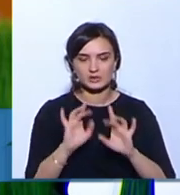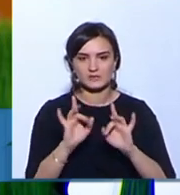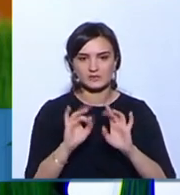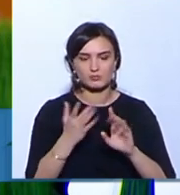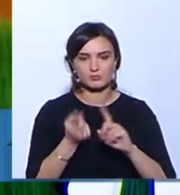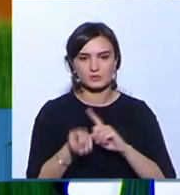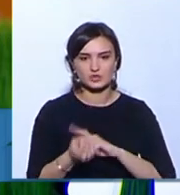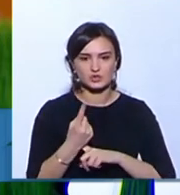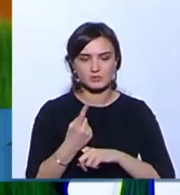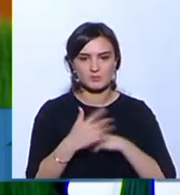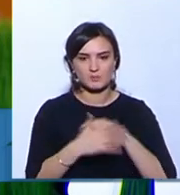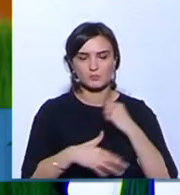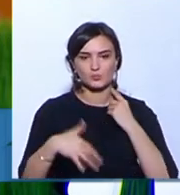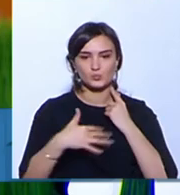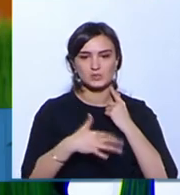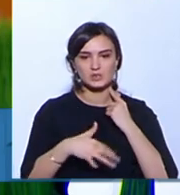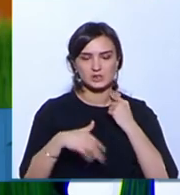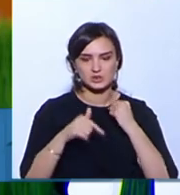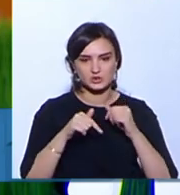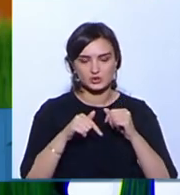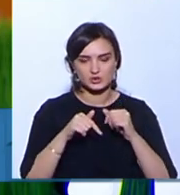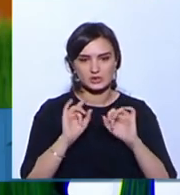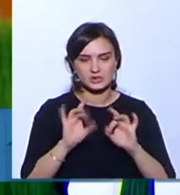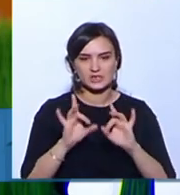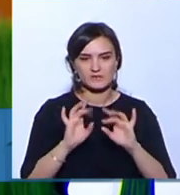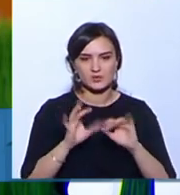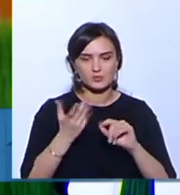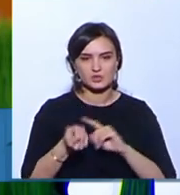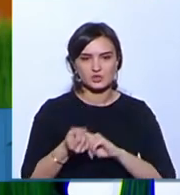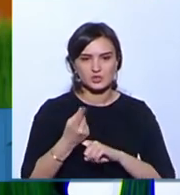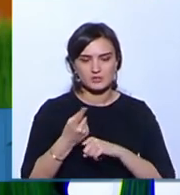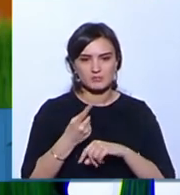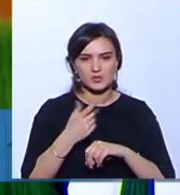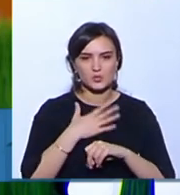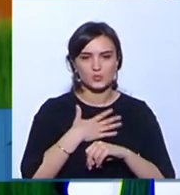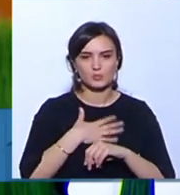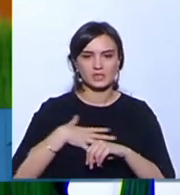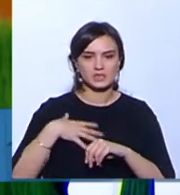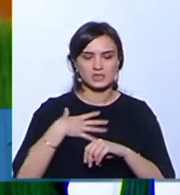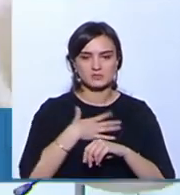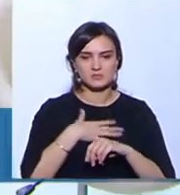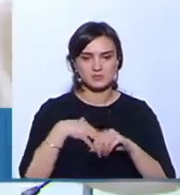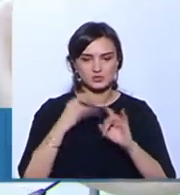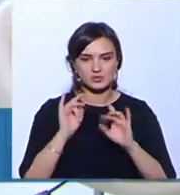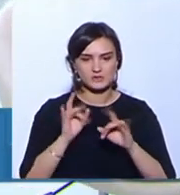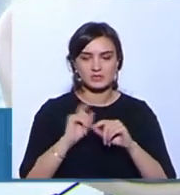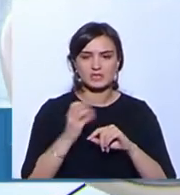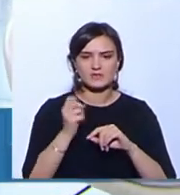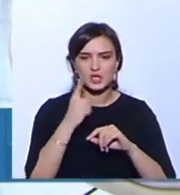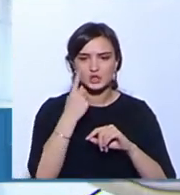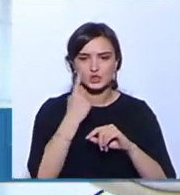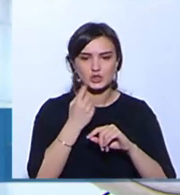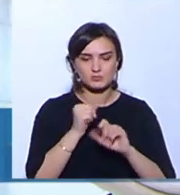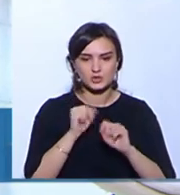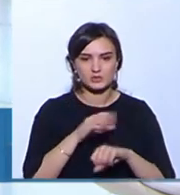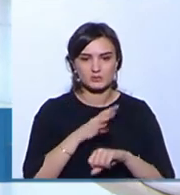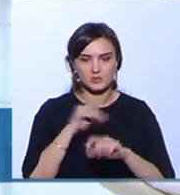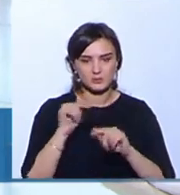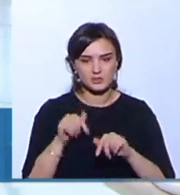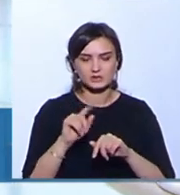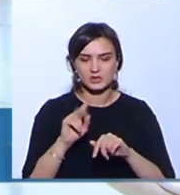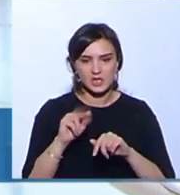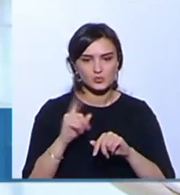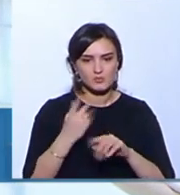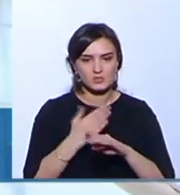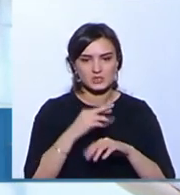რომელიც ჩნდება მუცლის მიდამოში, ტკივილები, რომელიც ჩნდება გულმკერდის მიდამოში, კიდევ რა ნიშნები შეიძლება იყოს აქ და